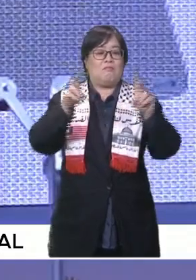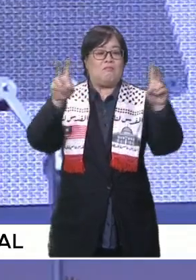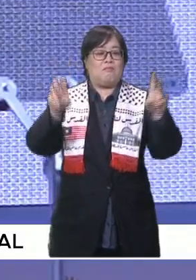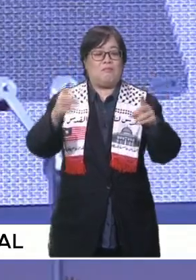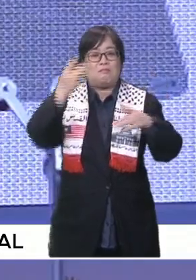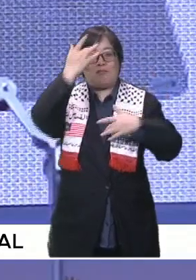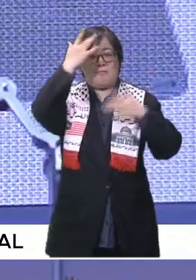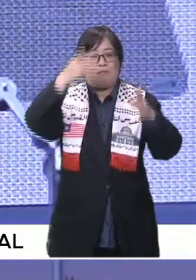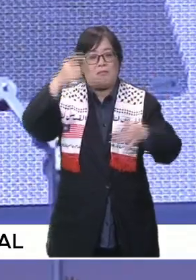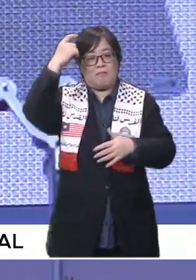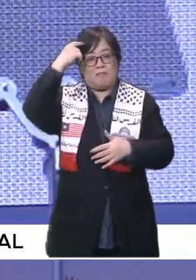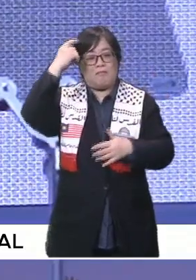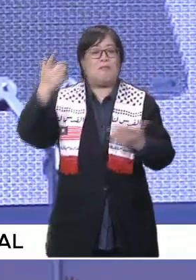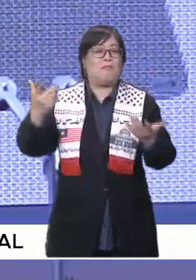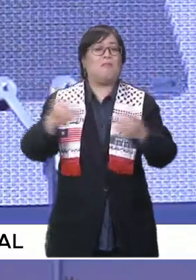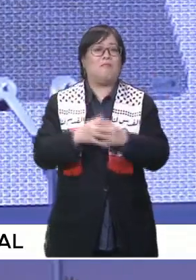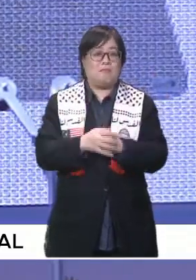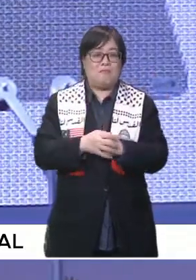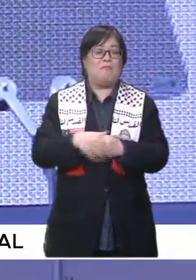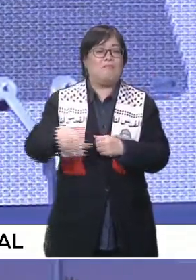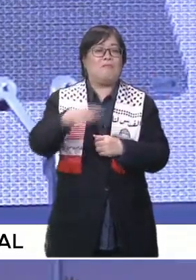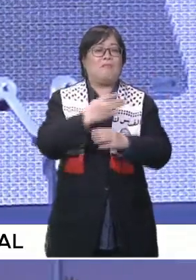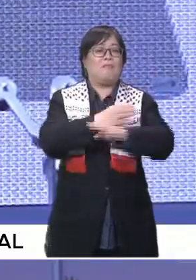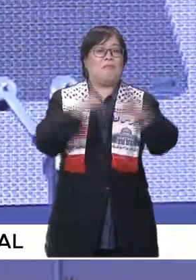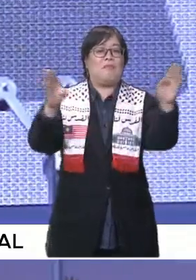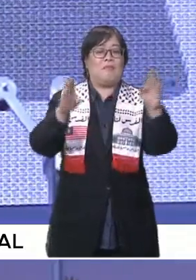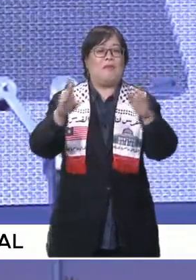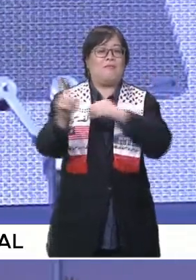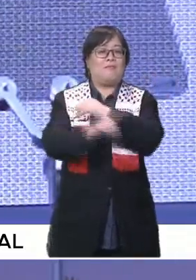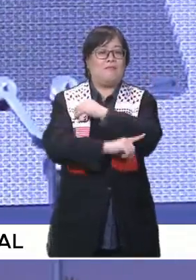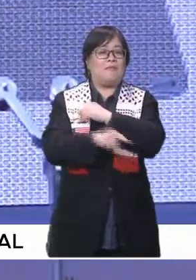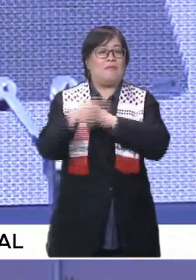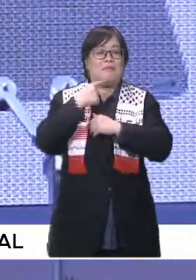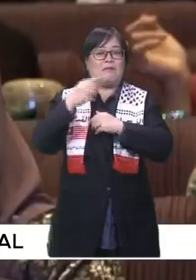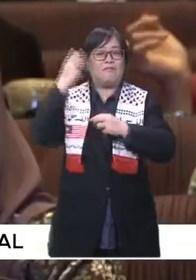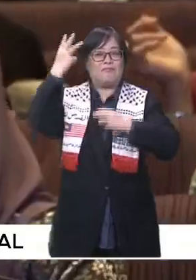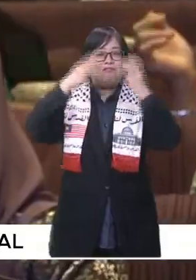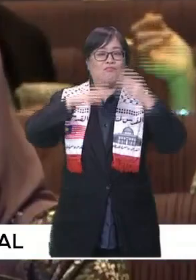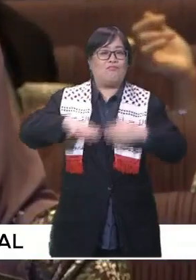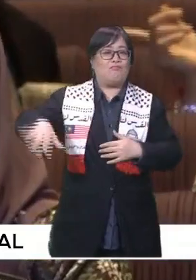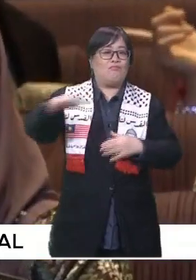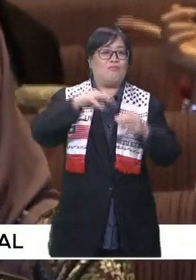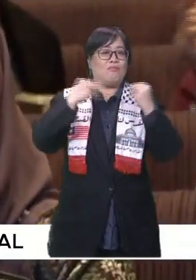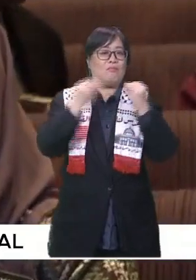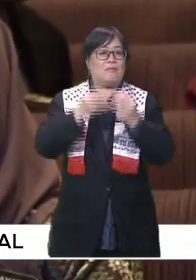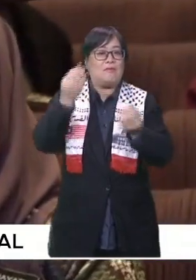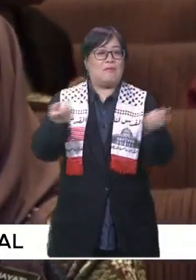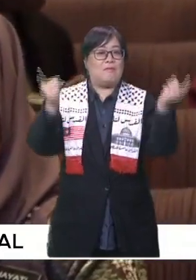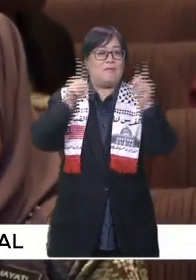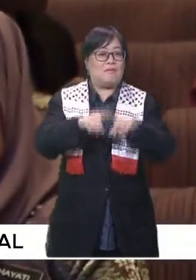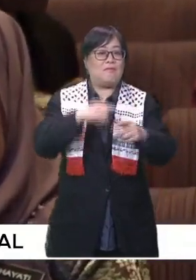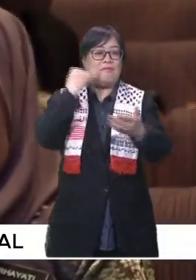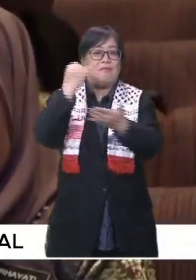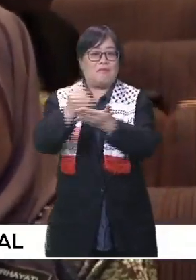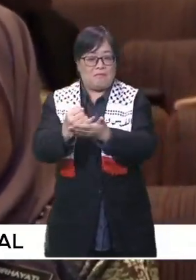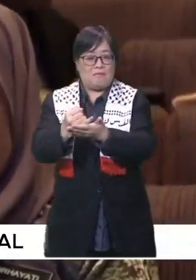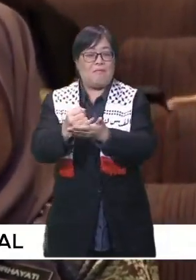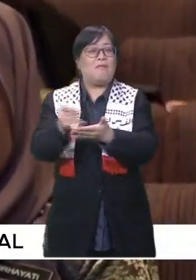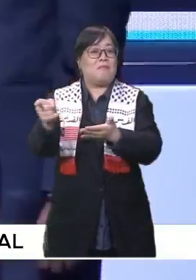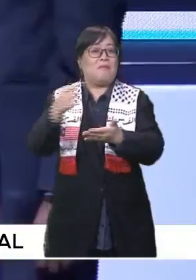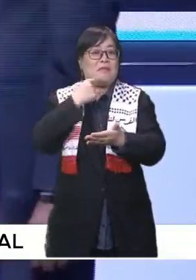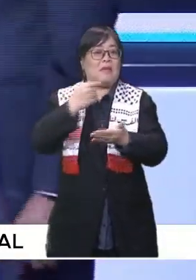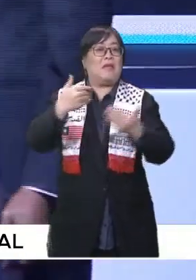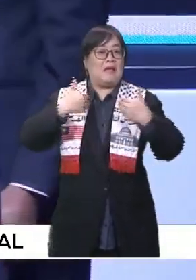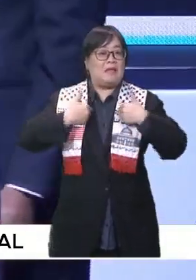pesakit mental kalis undang-undang bebas hukuman mendedahkan kebimbangan masyarakat apabila berlaku jenayah melibatkan Mereka yang didakwa